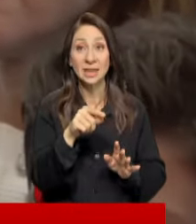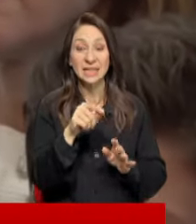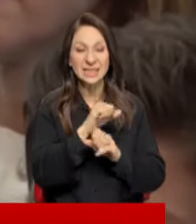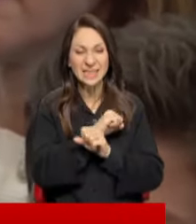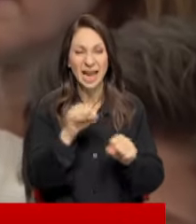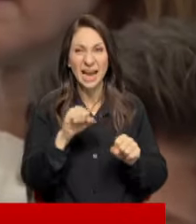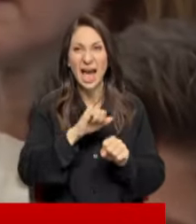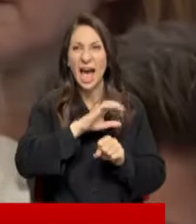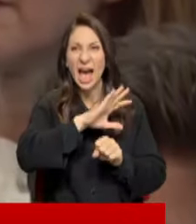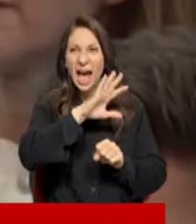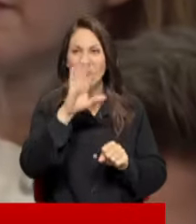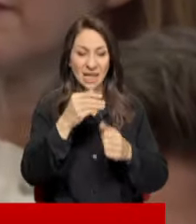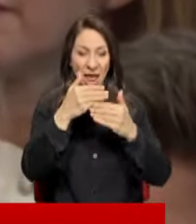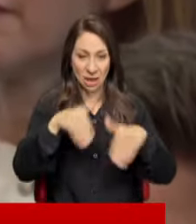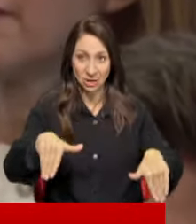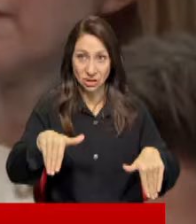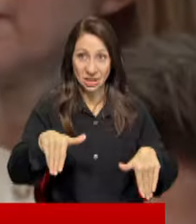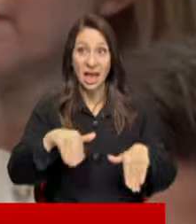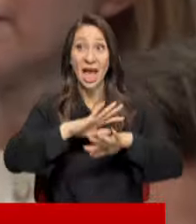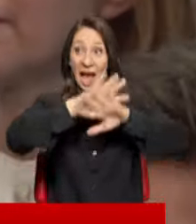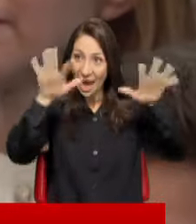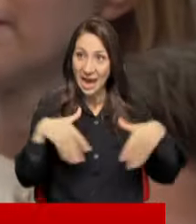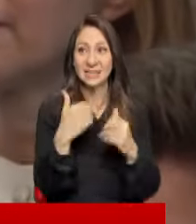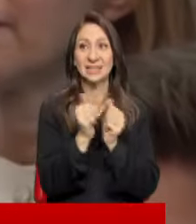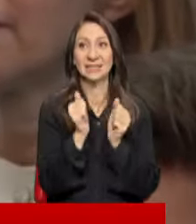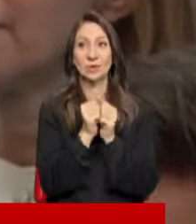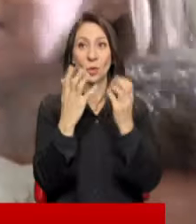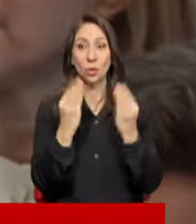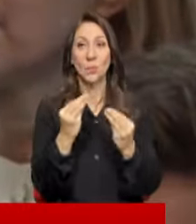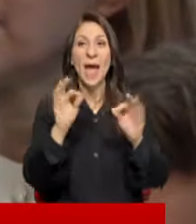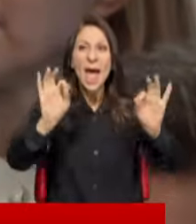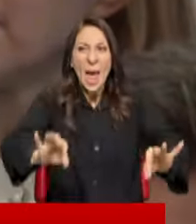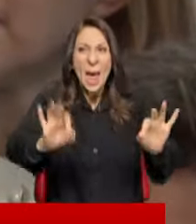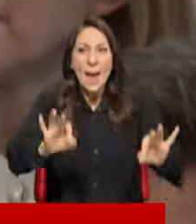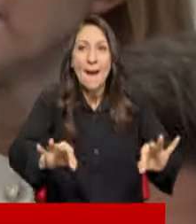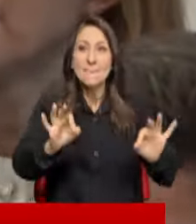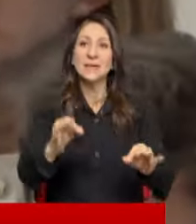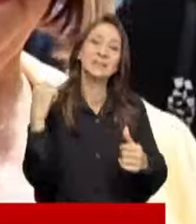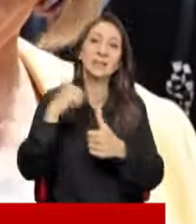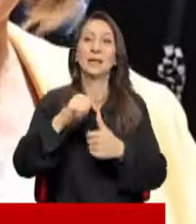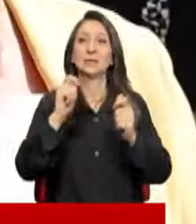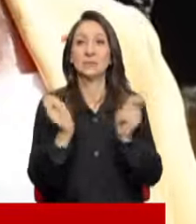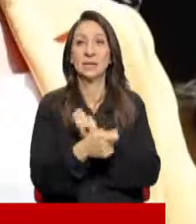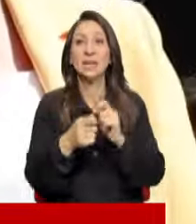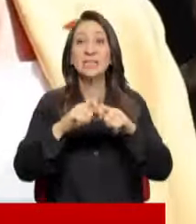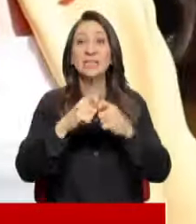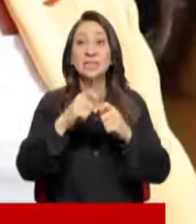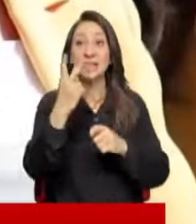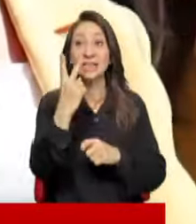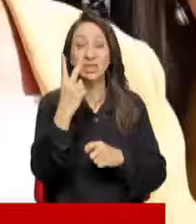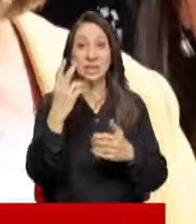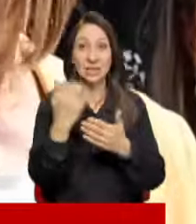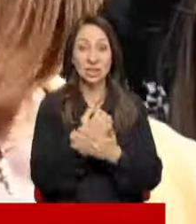zararı, hem bu zararı engelleyeceğiz ve herkesin yanında olup derhal gereğini yapacağız. Kırşehir'de ise ikinci